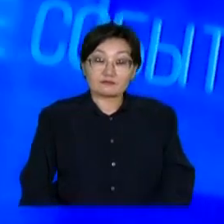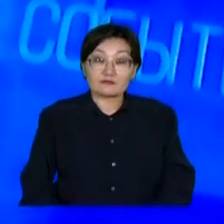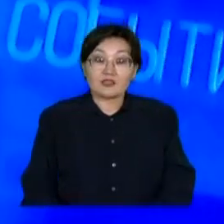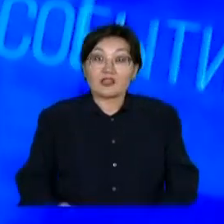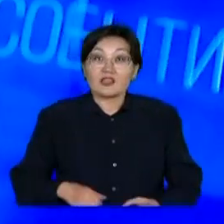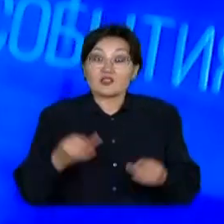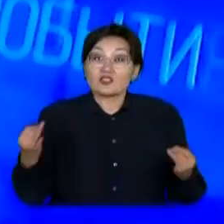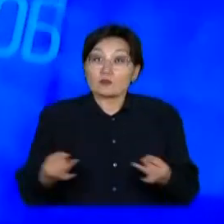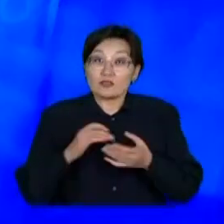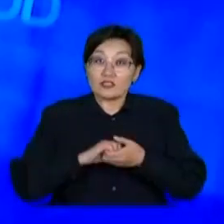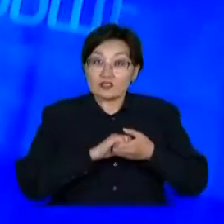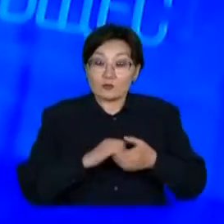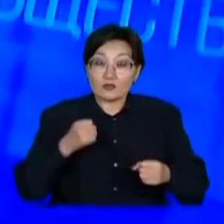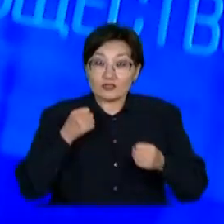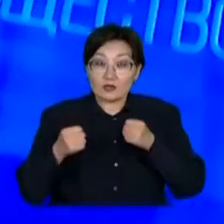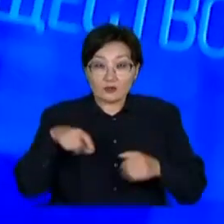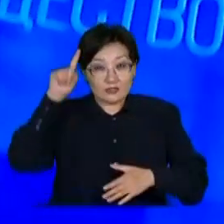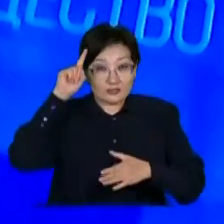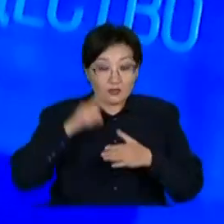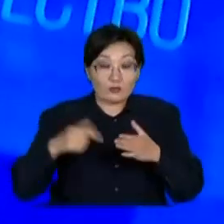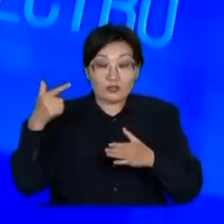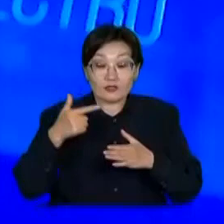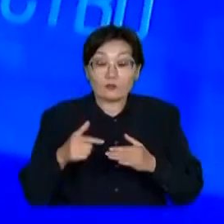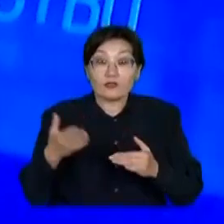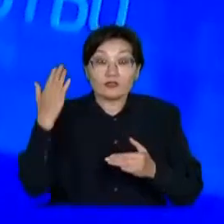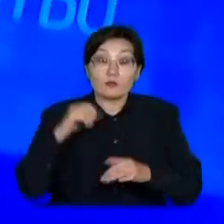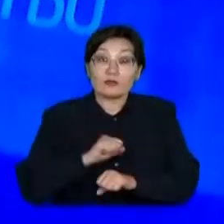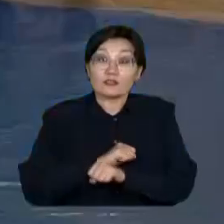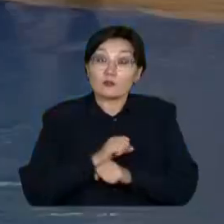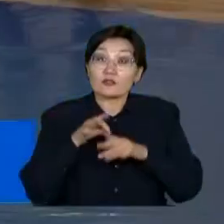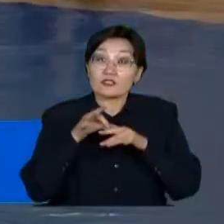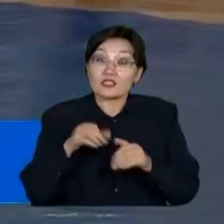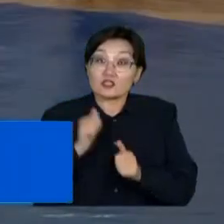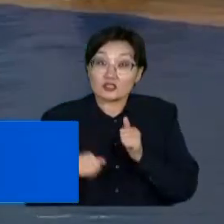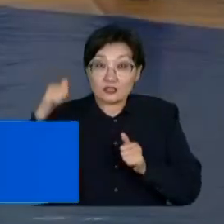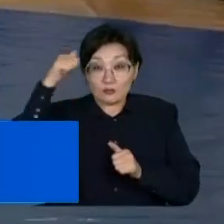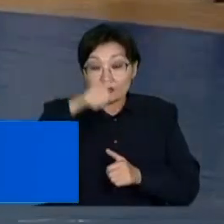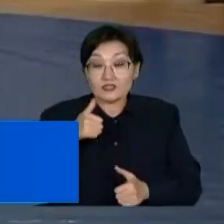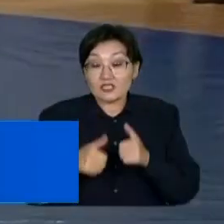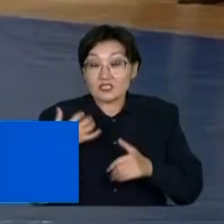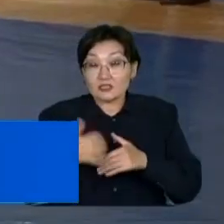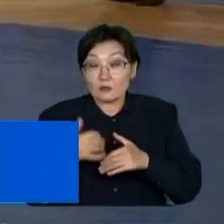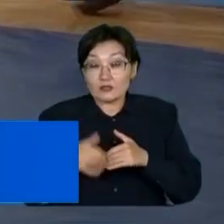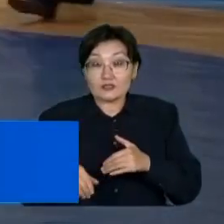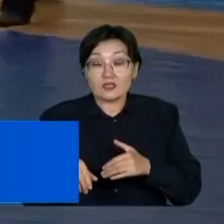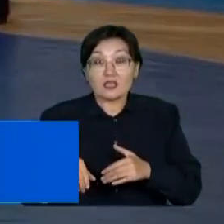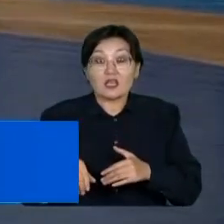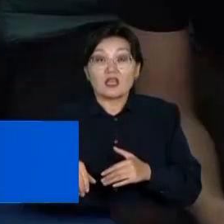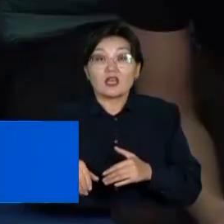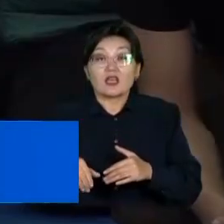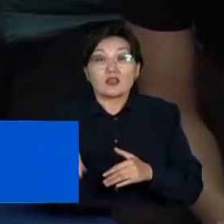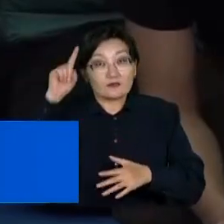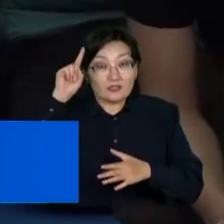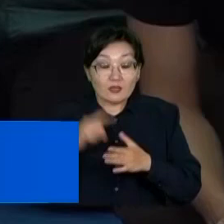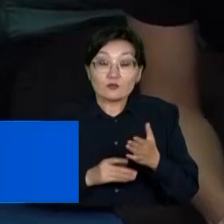Зрелищные схватки и укрепление религиозной грамотности. На минувших выходных прошел ежегодный турнир среди священнослужителей и